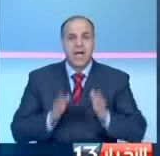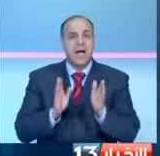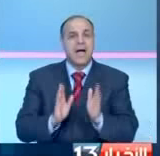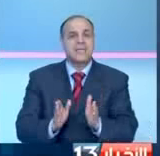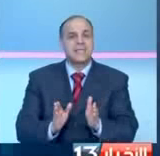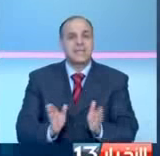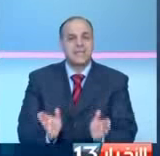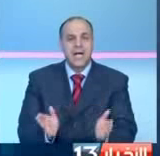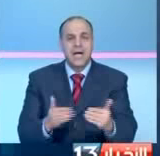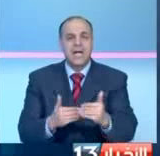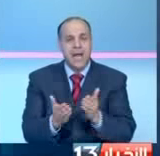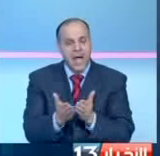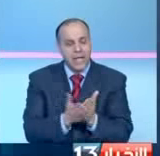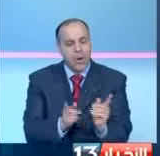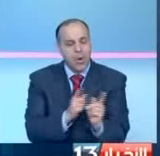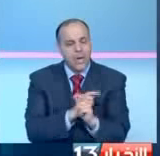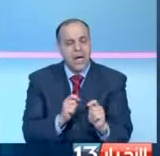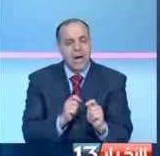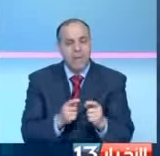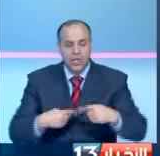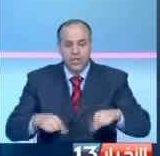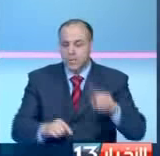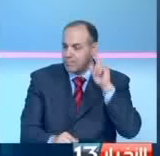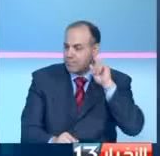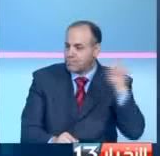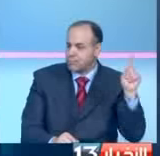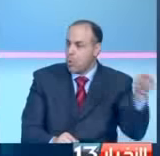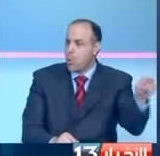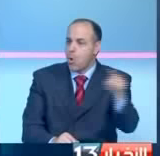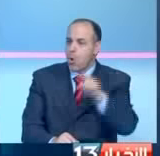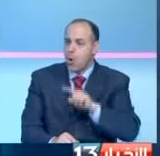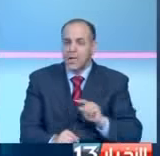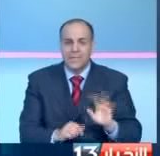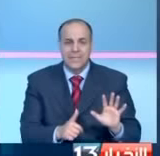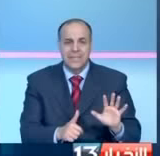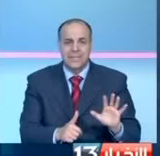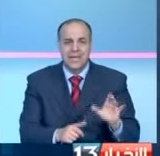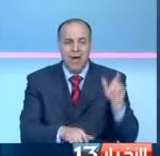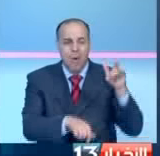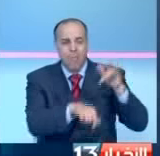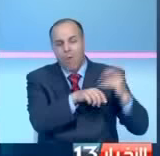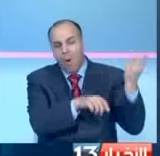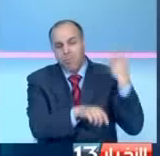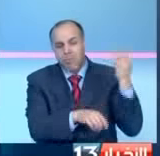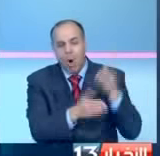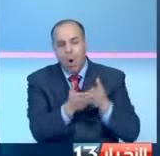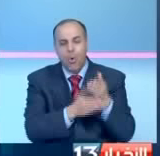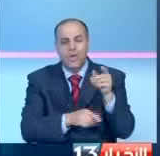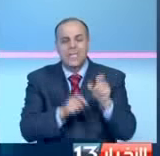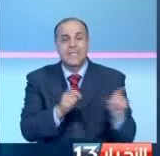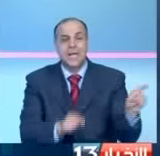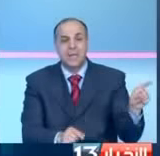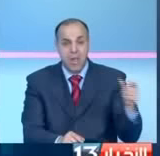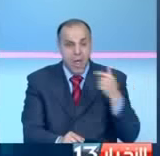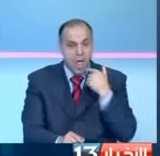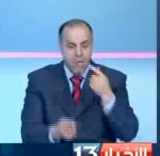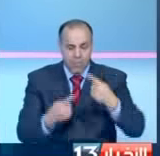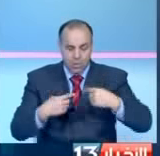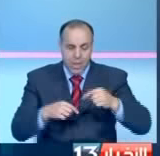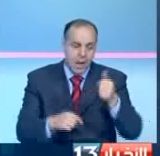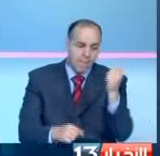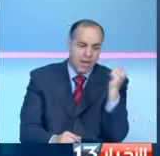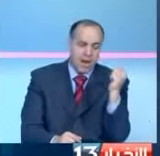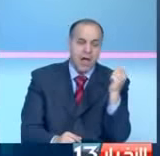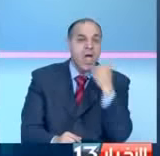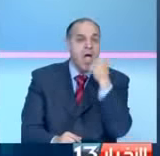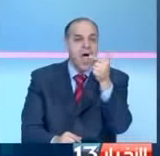خصصت هيئة الحقيقة والكرامة جلسة الاستماع العلنية السادسة لضحايا انتهاكات حقوق الإنسان المنعقدة مساء